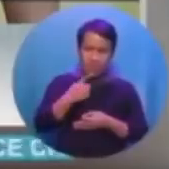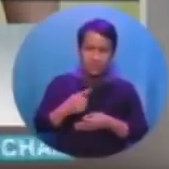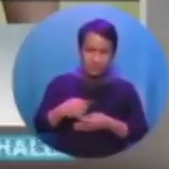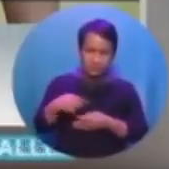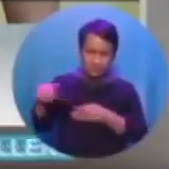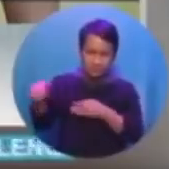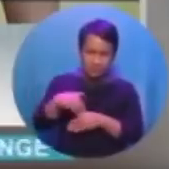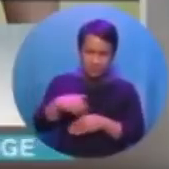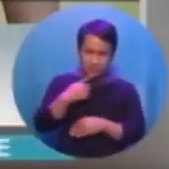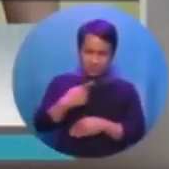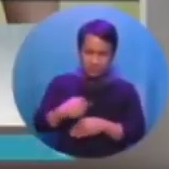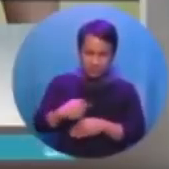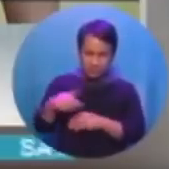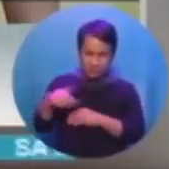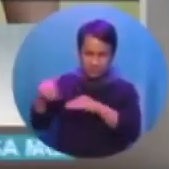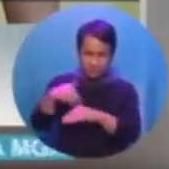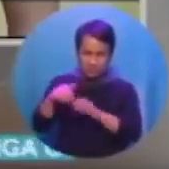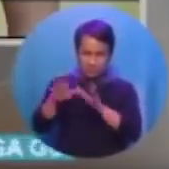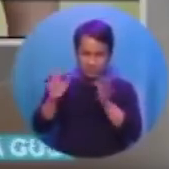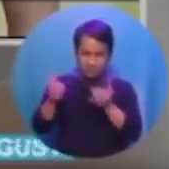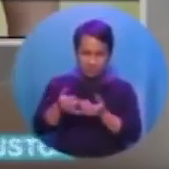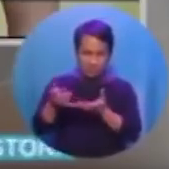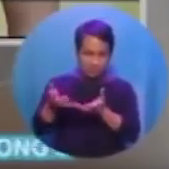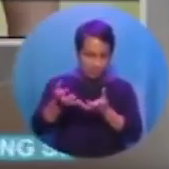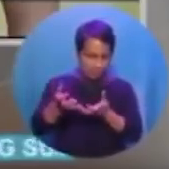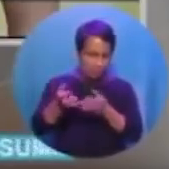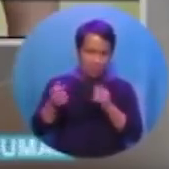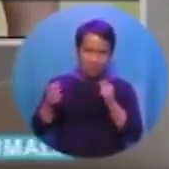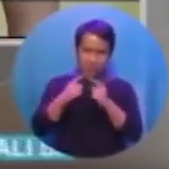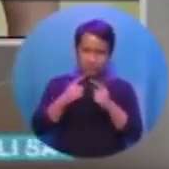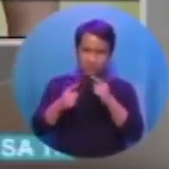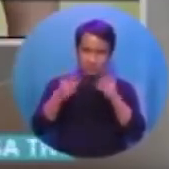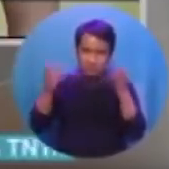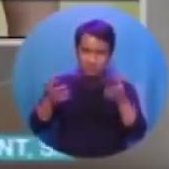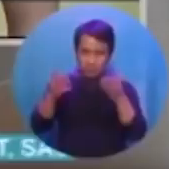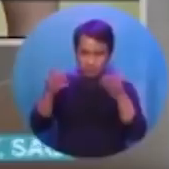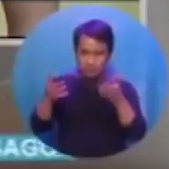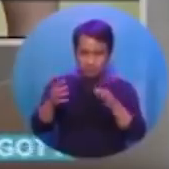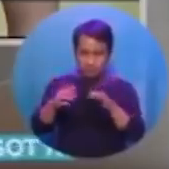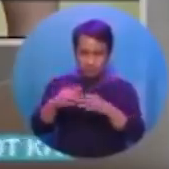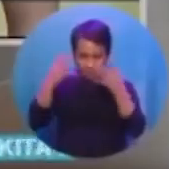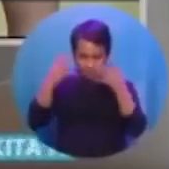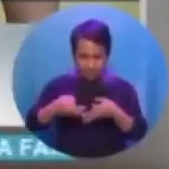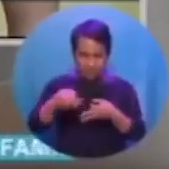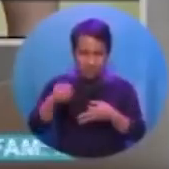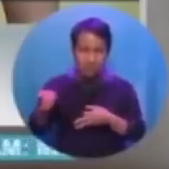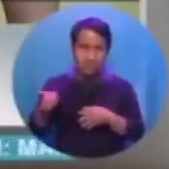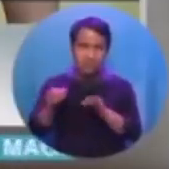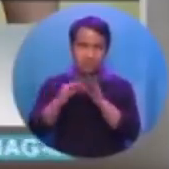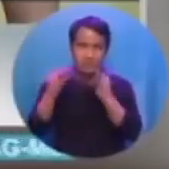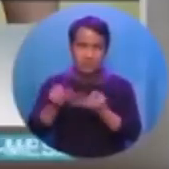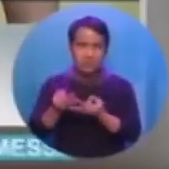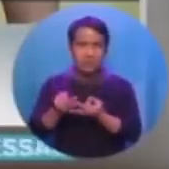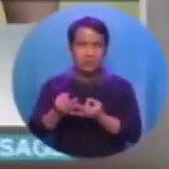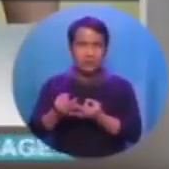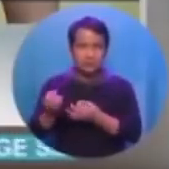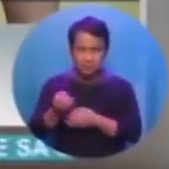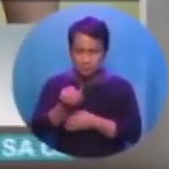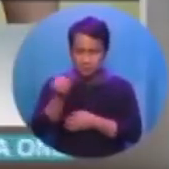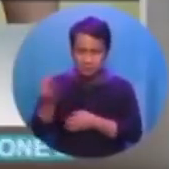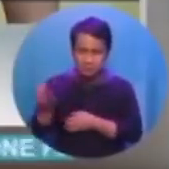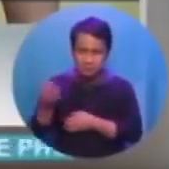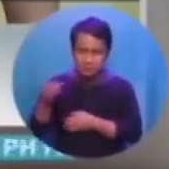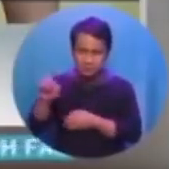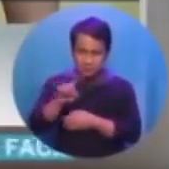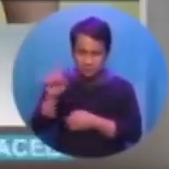sa barangay, sabi mo, gusto mo makapag-usap tayo para makapag-decide sa pamilya natin. So, ilang beses ka